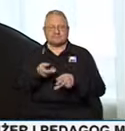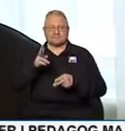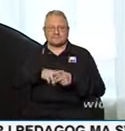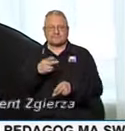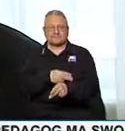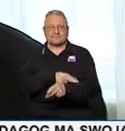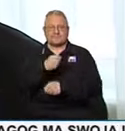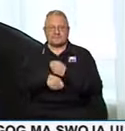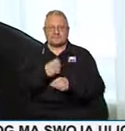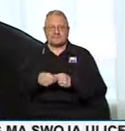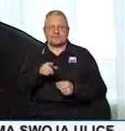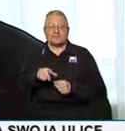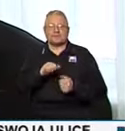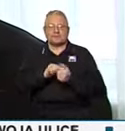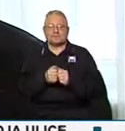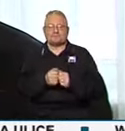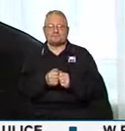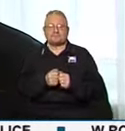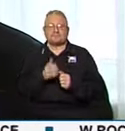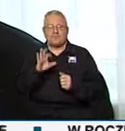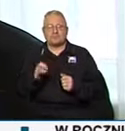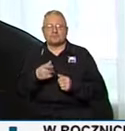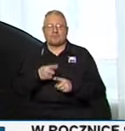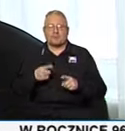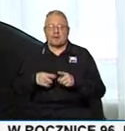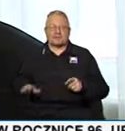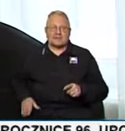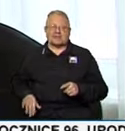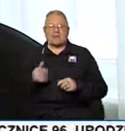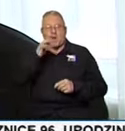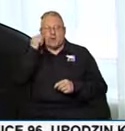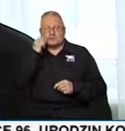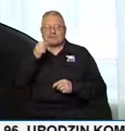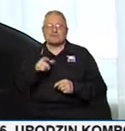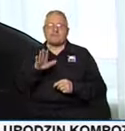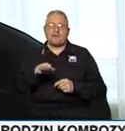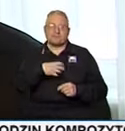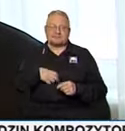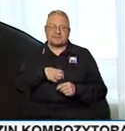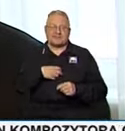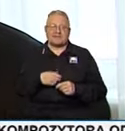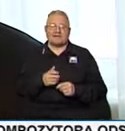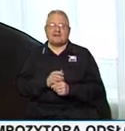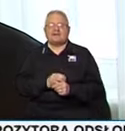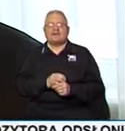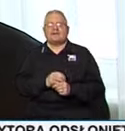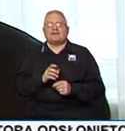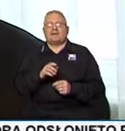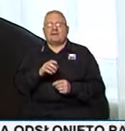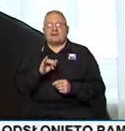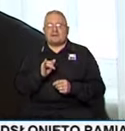w urzędzie pracują, to przeważnie są bądź po trochu psiarze, bądź kociarze. Zwierząt w naszych rodzinach jest wiele, w związku z